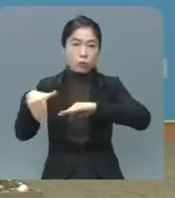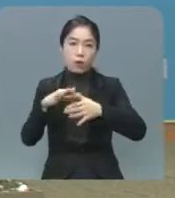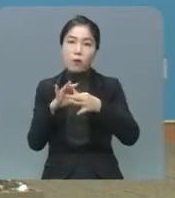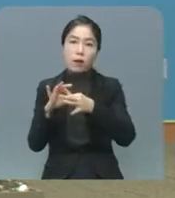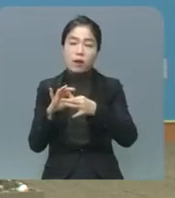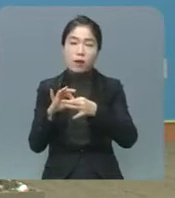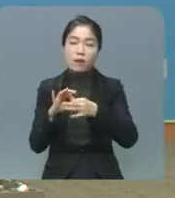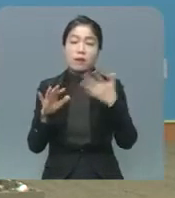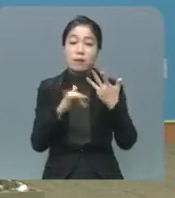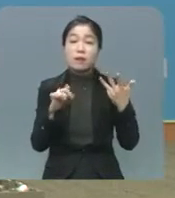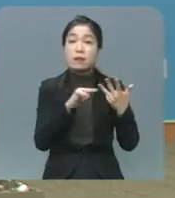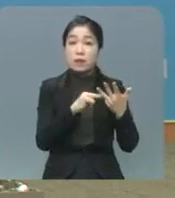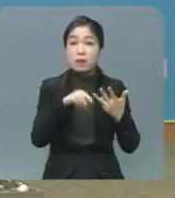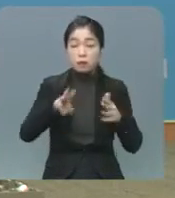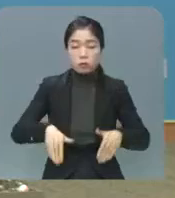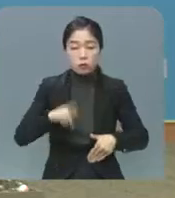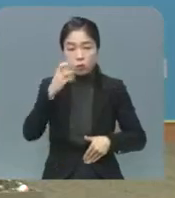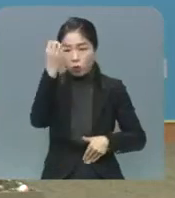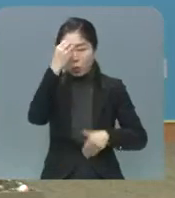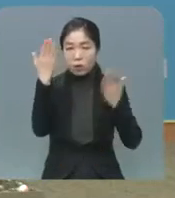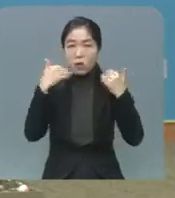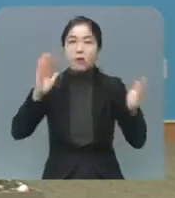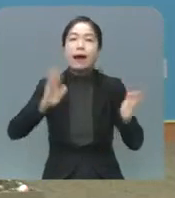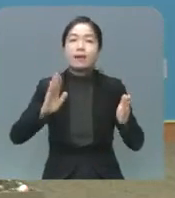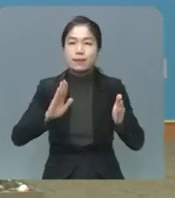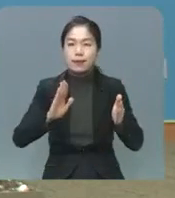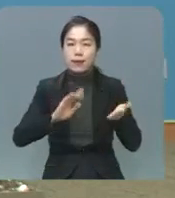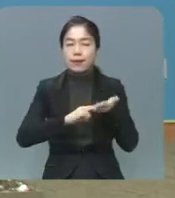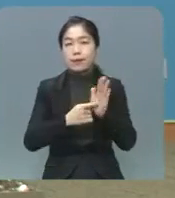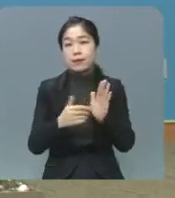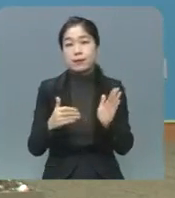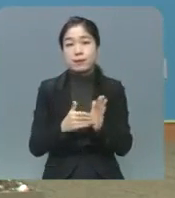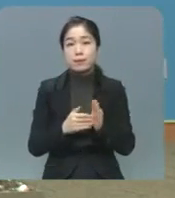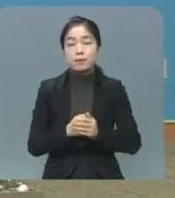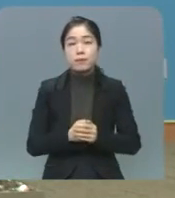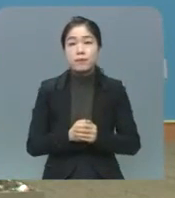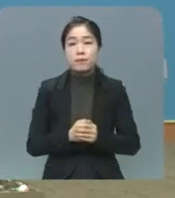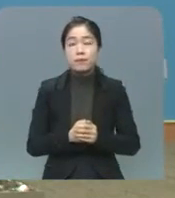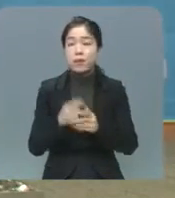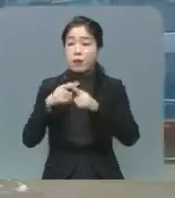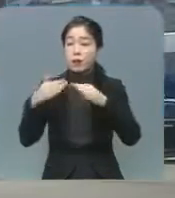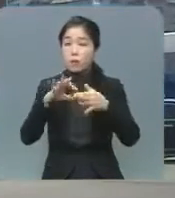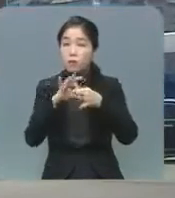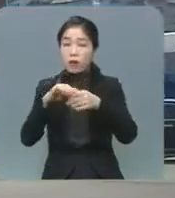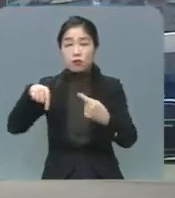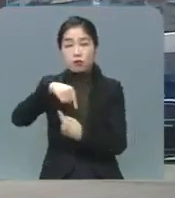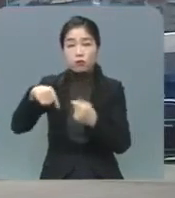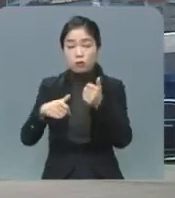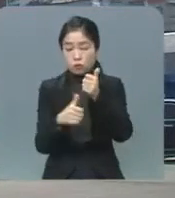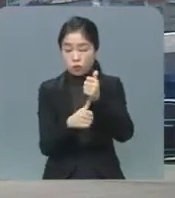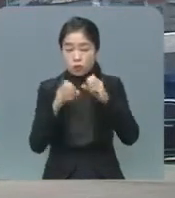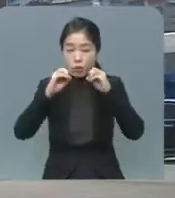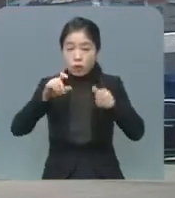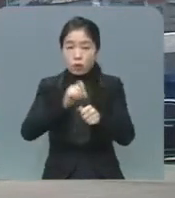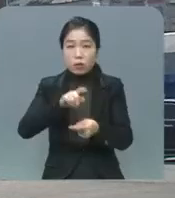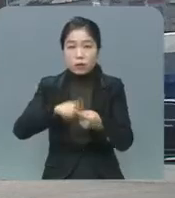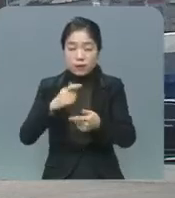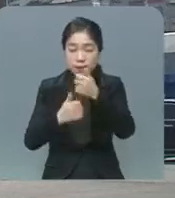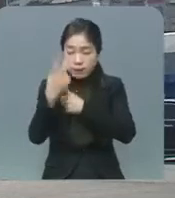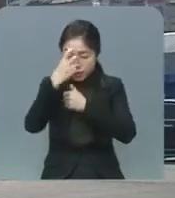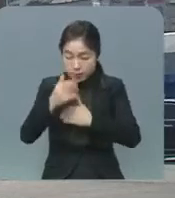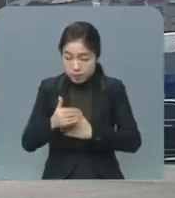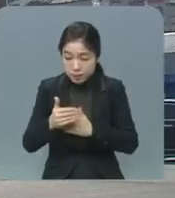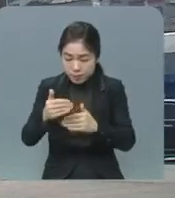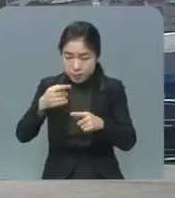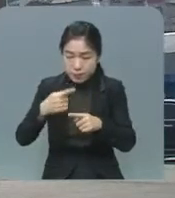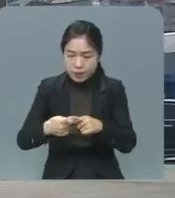특히 8명은 광주 남구의 한 고등학교 학생들인 것으로 나타났습니다. 안디옥 교회가 운영하는 부설 선교원에 대한 역학조사